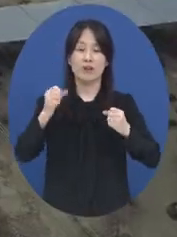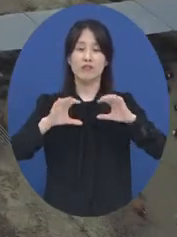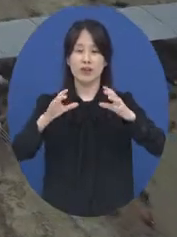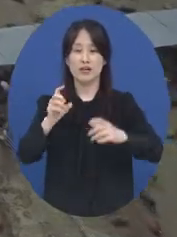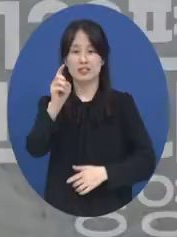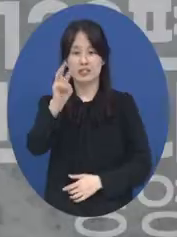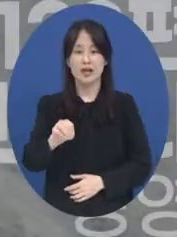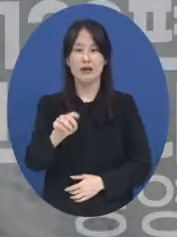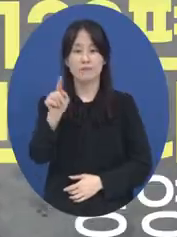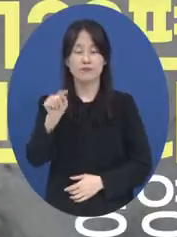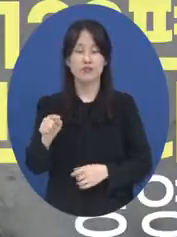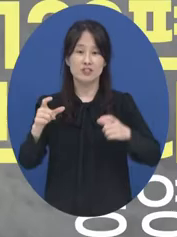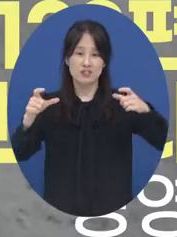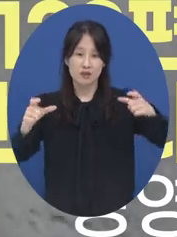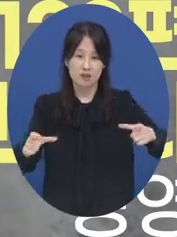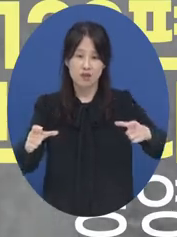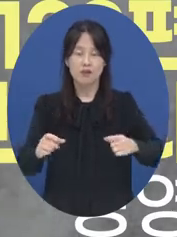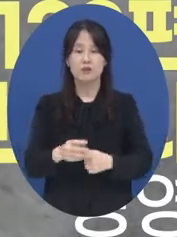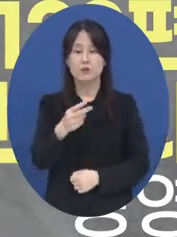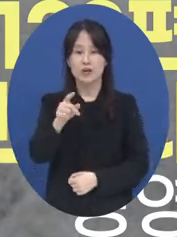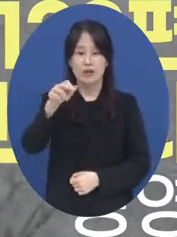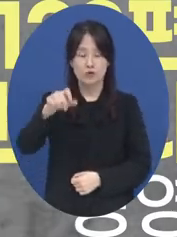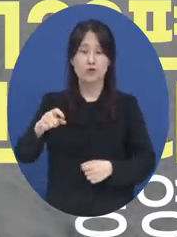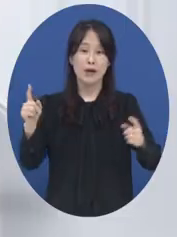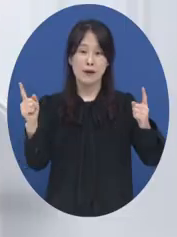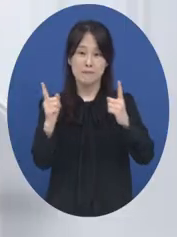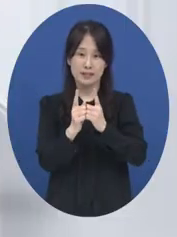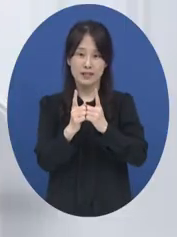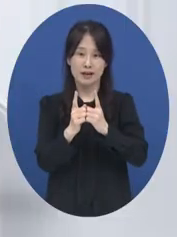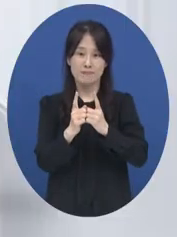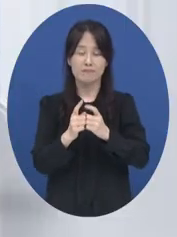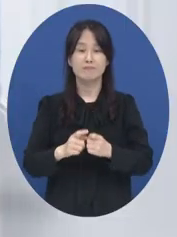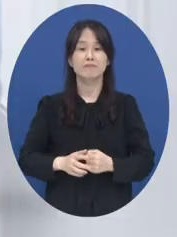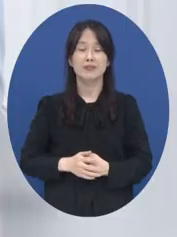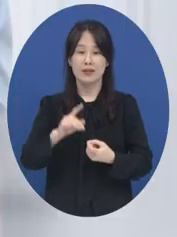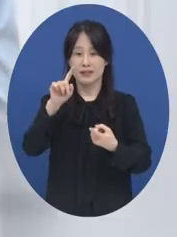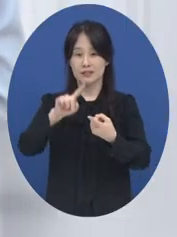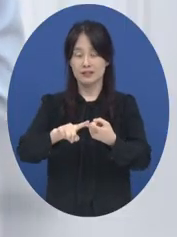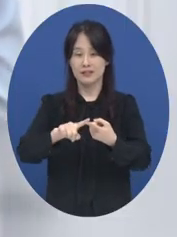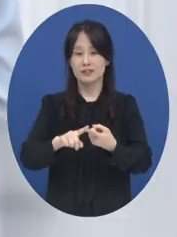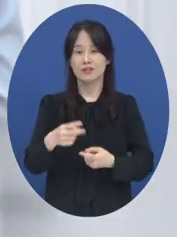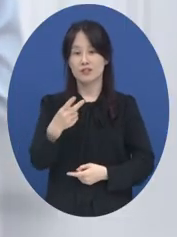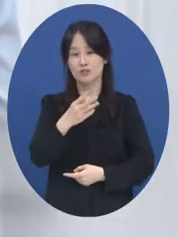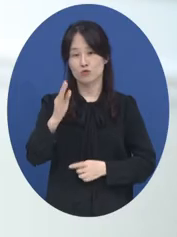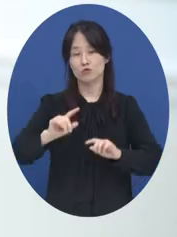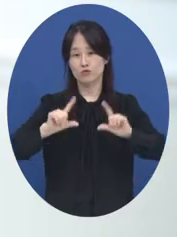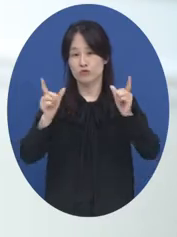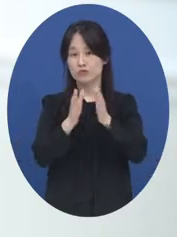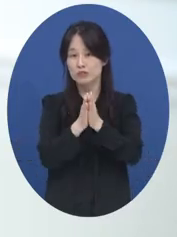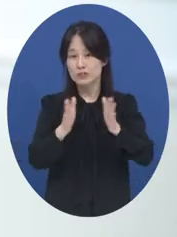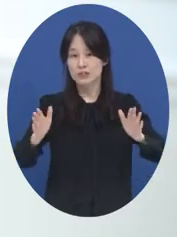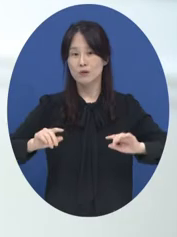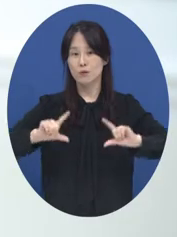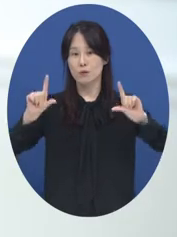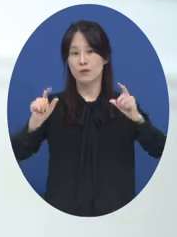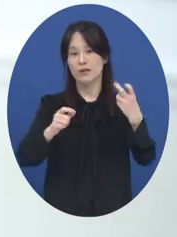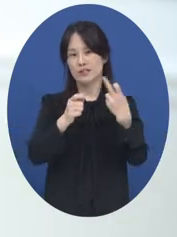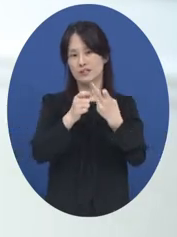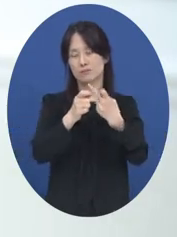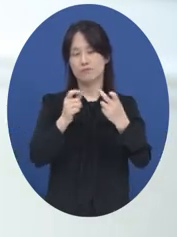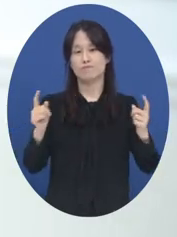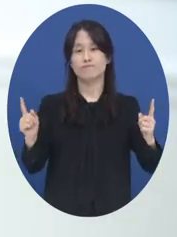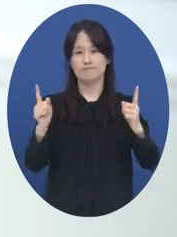위치한 DMZ와 다큐멘터리의 만남이라는 콘셉트를 가지고 지난 2009년 시작돼 올해